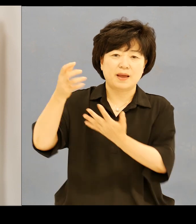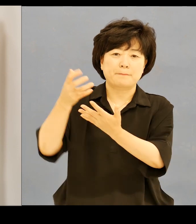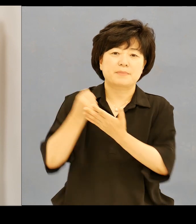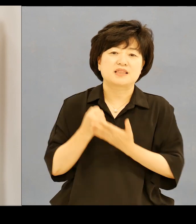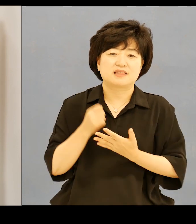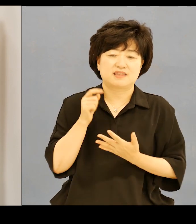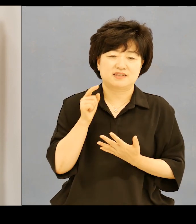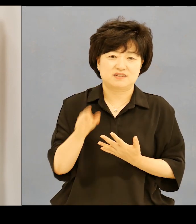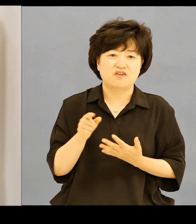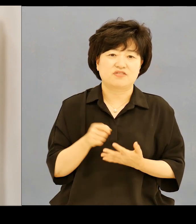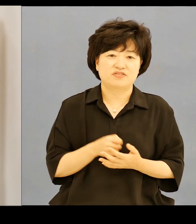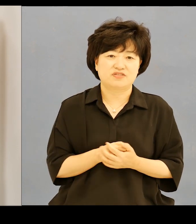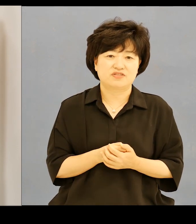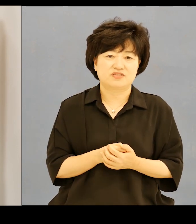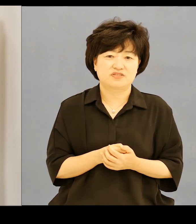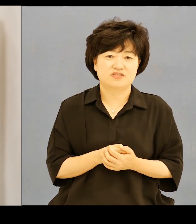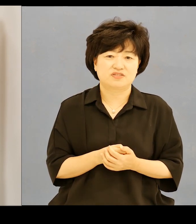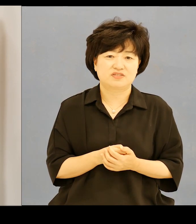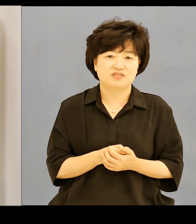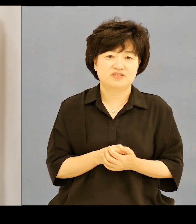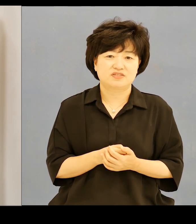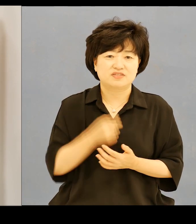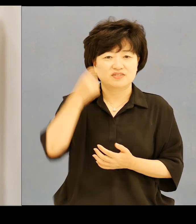선택받았다는 게 이제